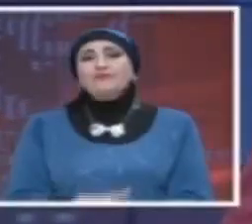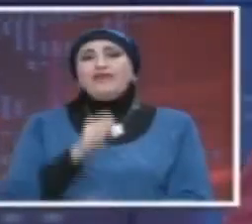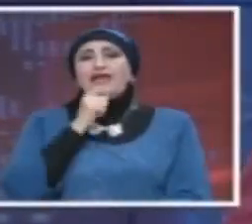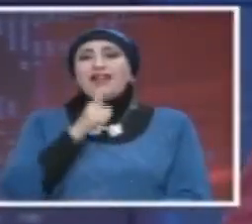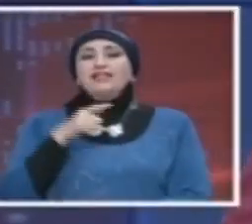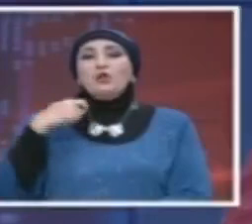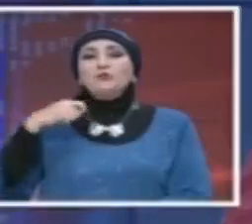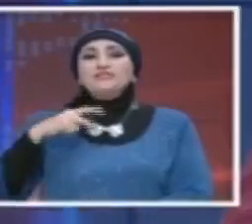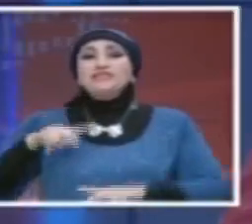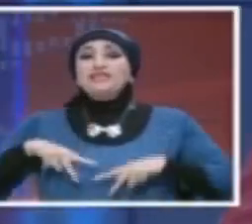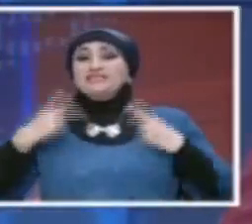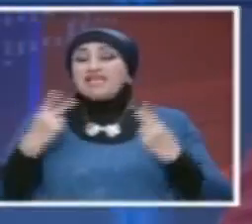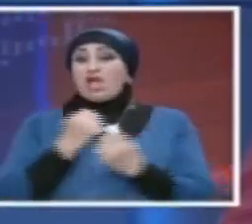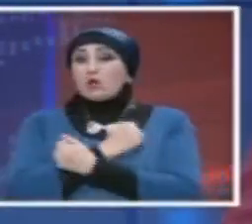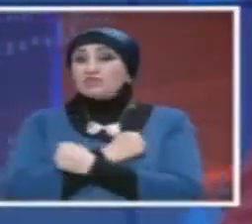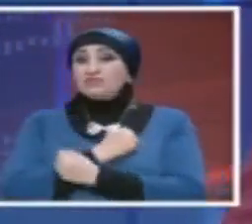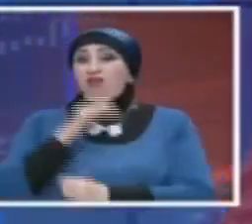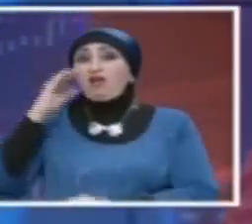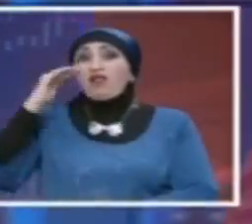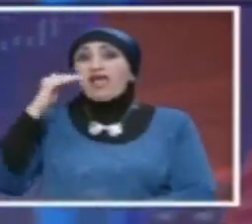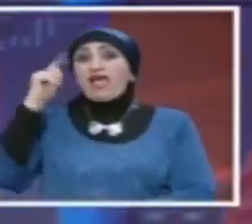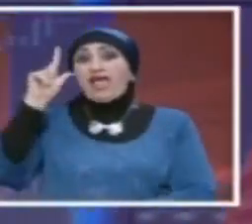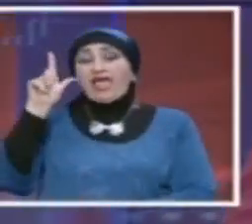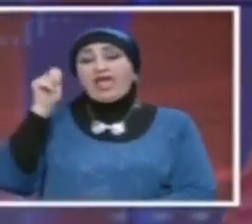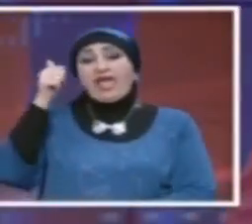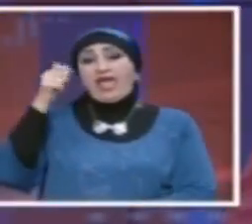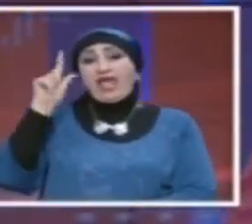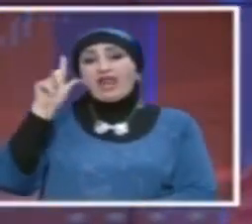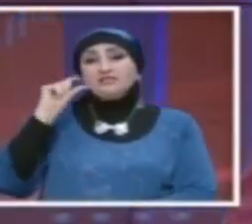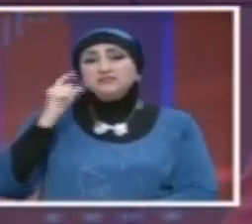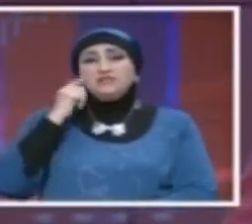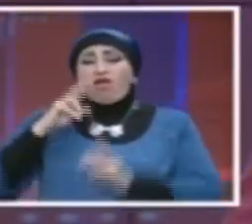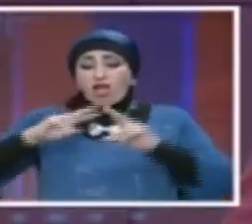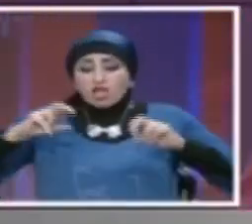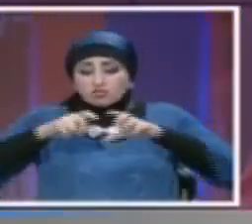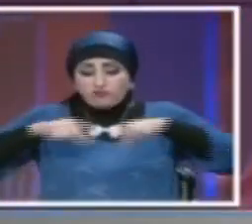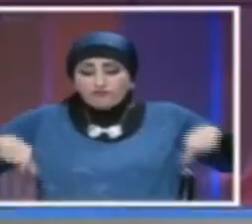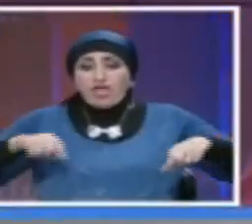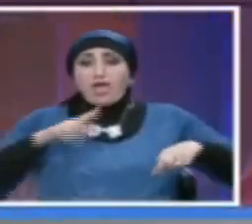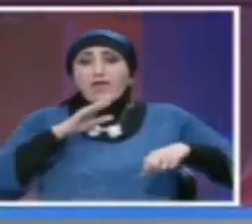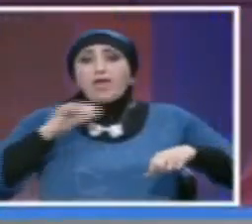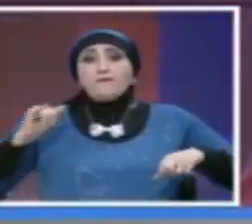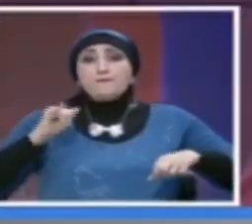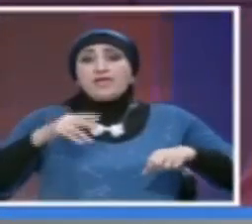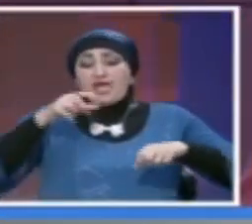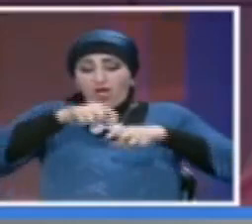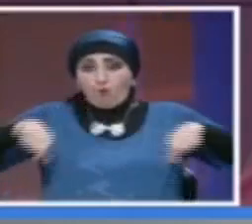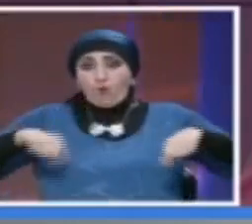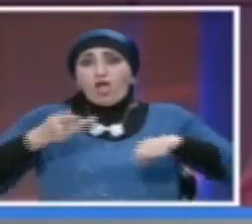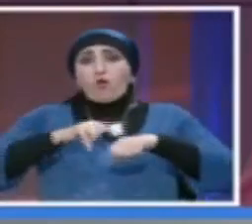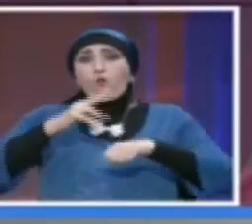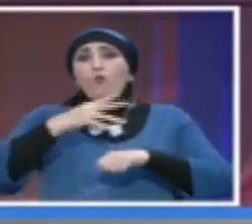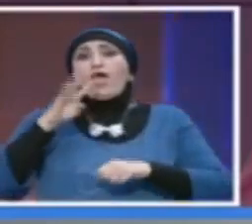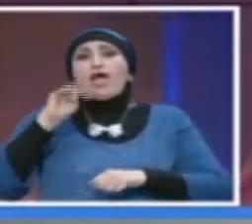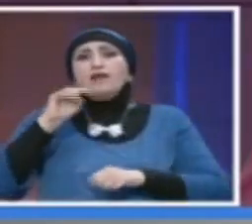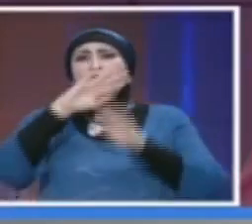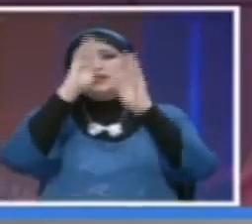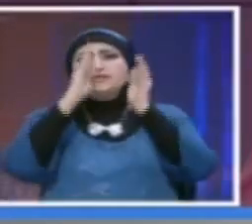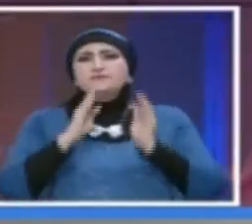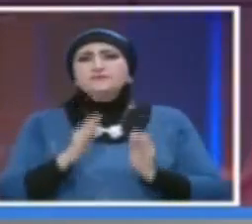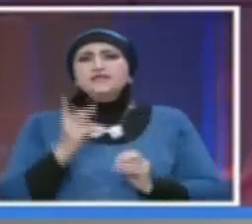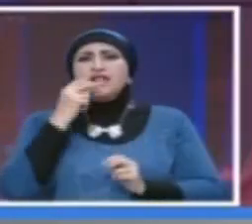أعلن وزير السياحة والأثار الدكتور خالد العناني الكشف عن أكثر من 100 تابوت وما يزيد عن 40 تمثالا